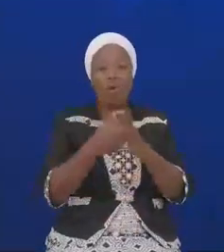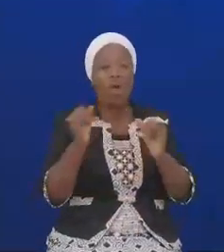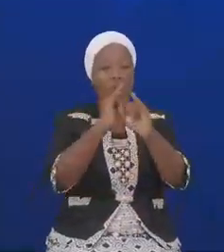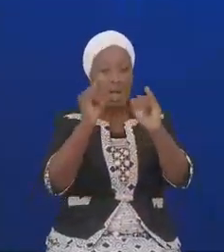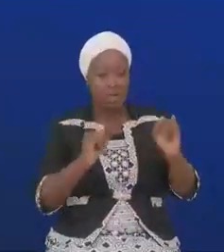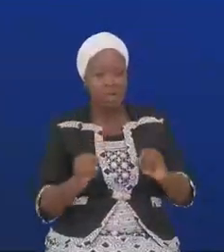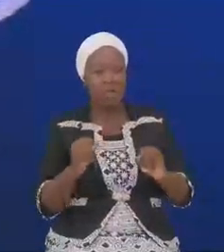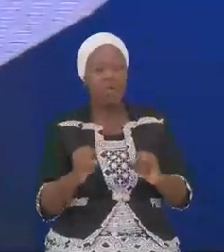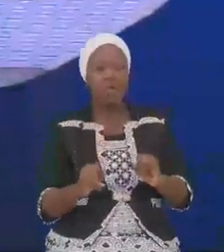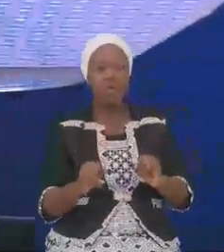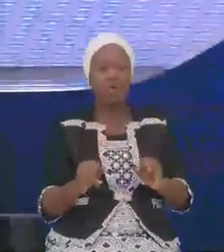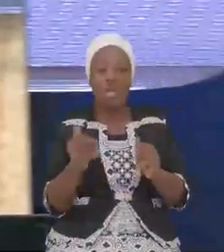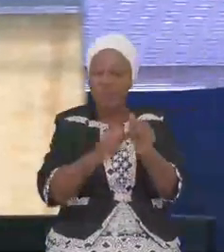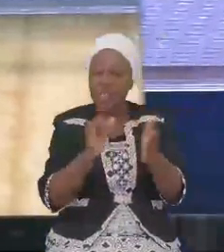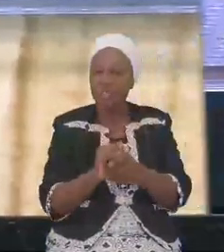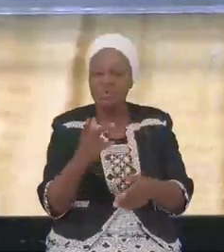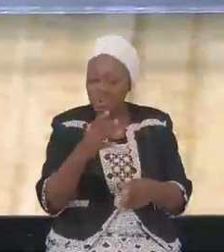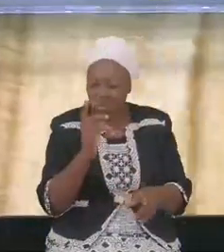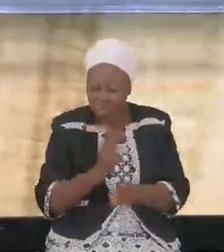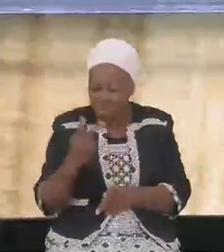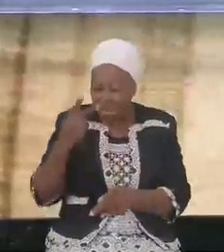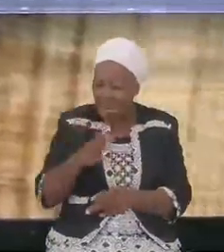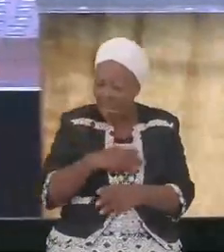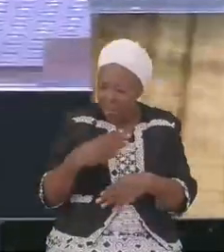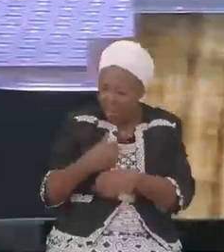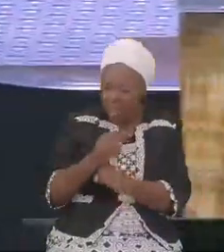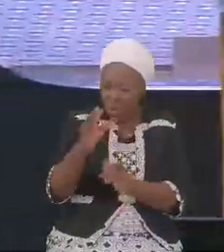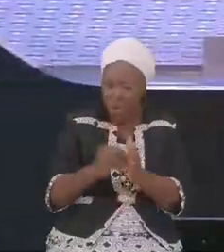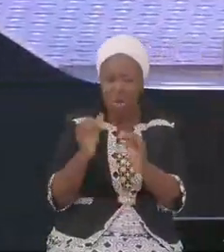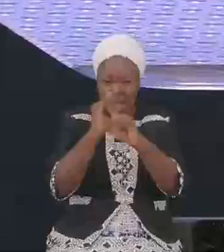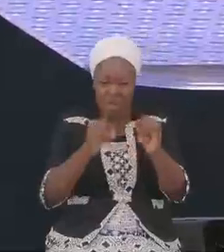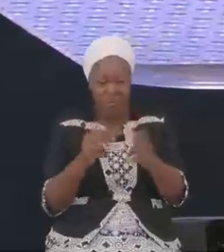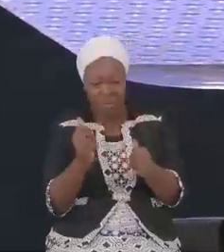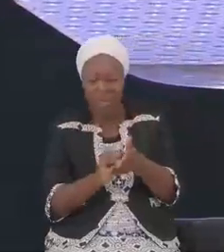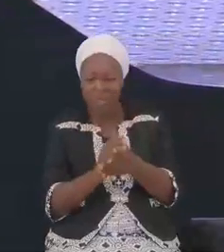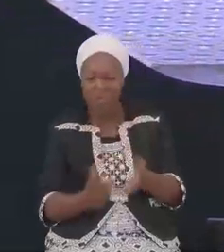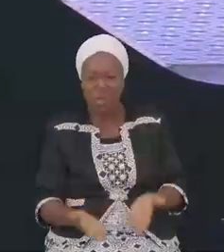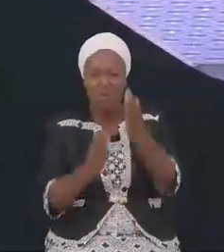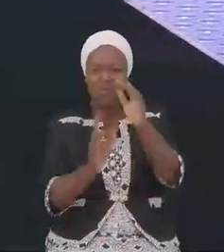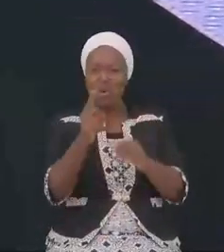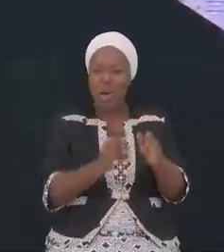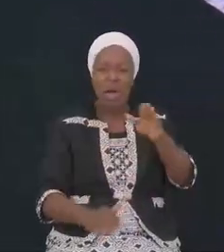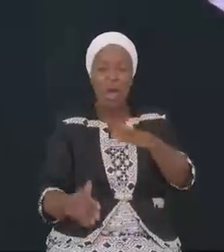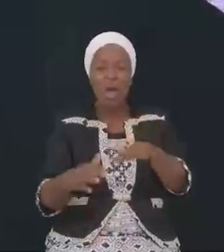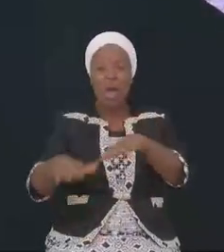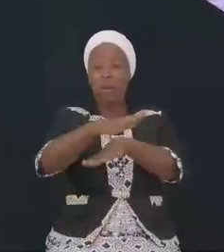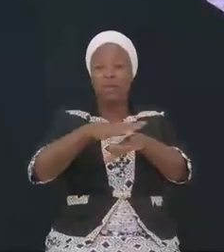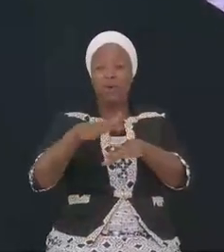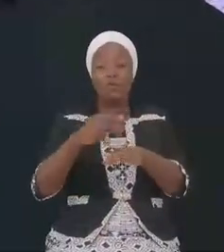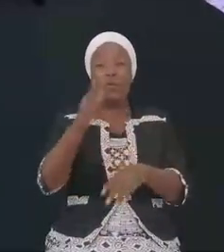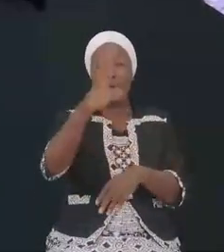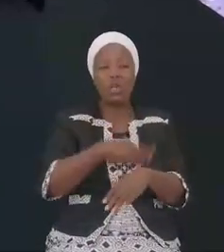idoles. Tout ce que vous idolâtrez, ce que vous élevez au-delà de Dieu, au-delà de la parole de Dieu, et